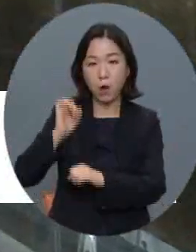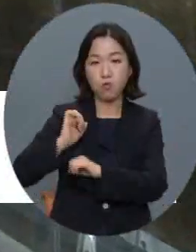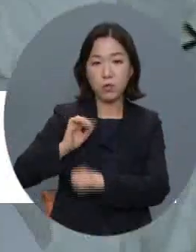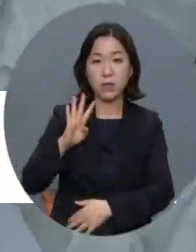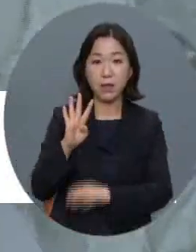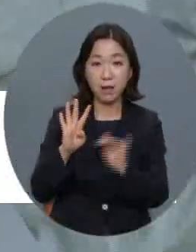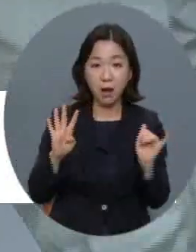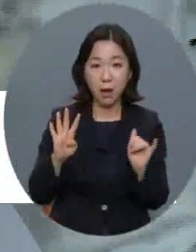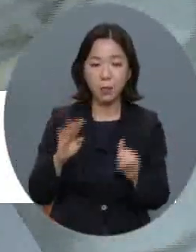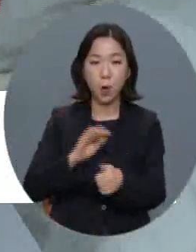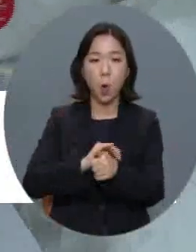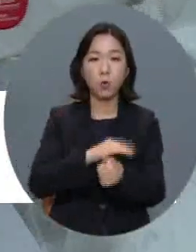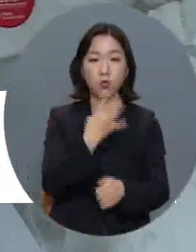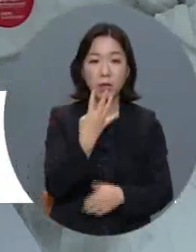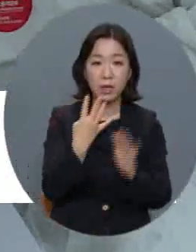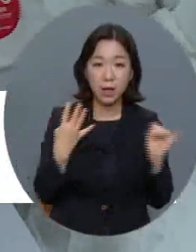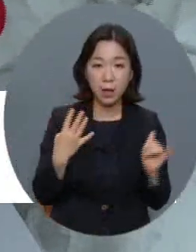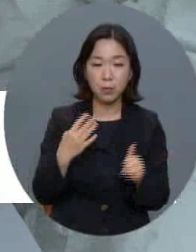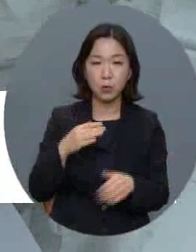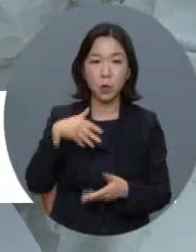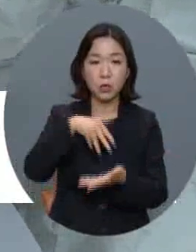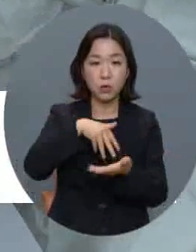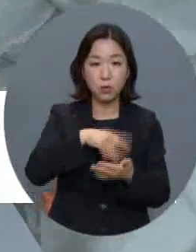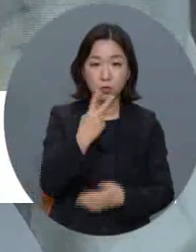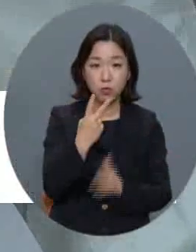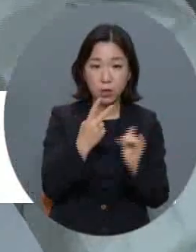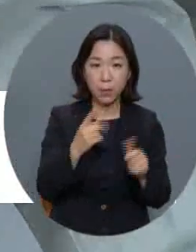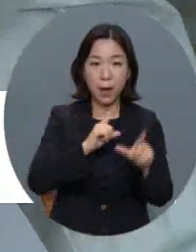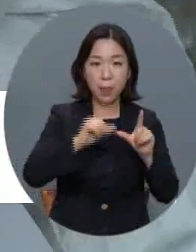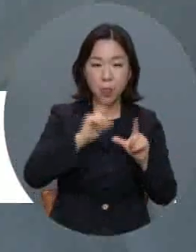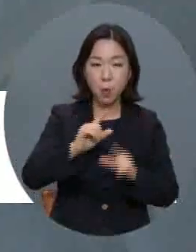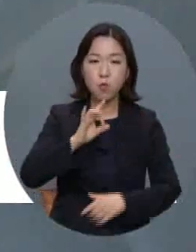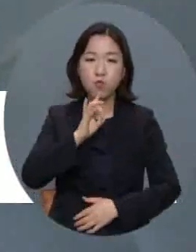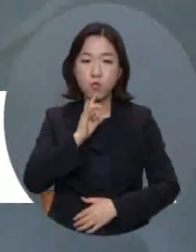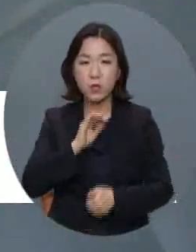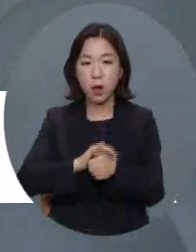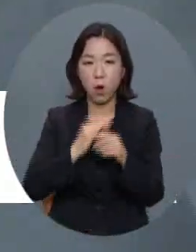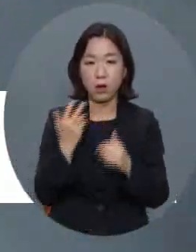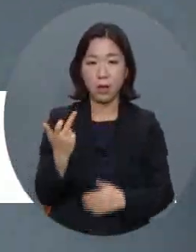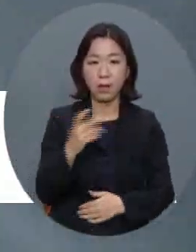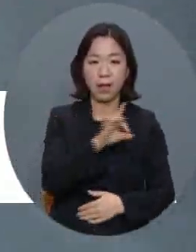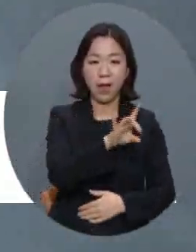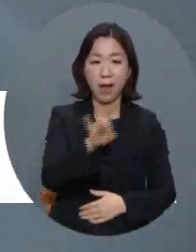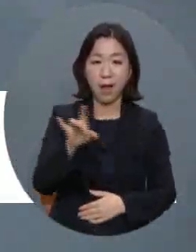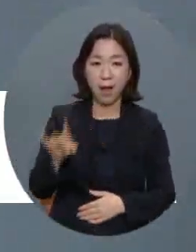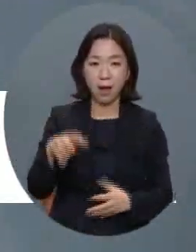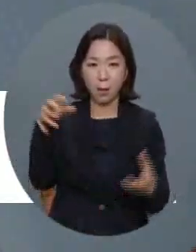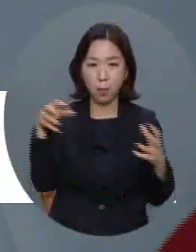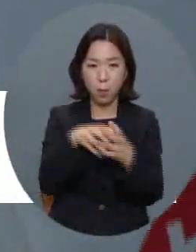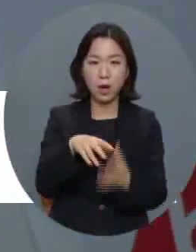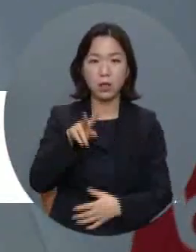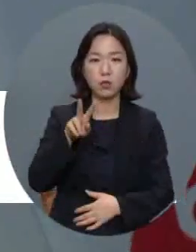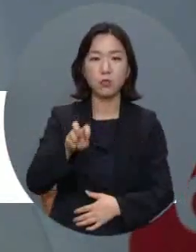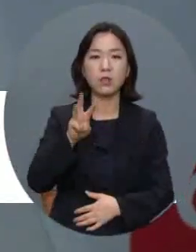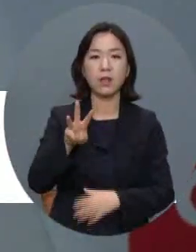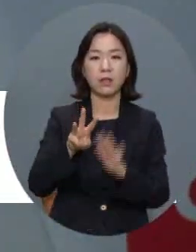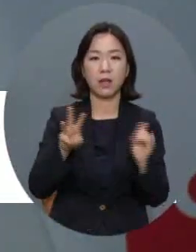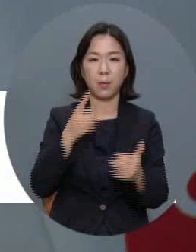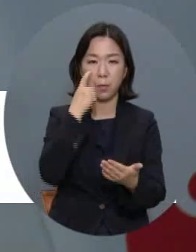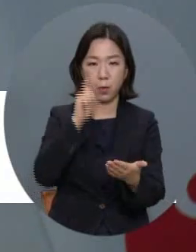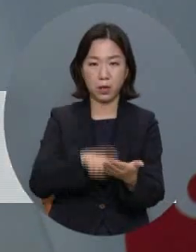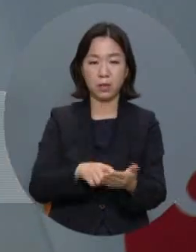병사 4명, 경주 4명, 청송 2명, 안동과 구미, 경산 각각 1명 등 확진자 23명이